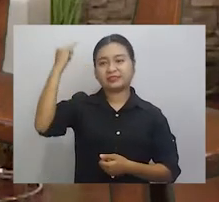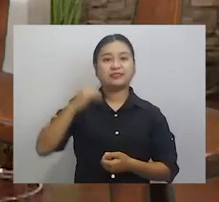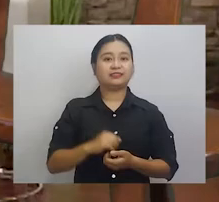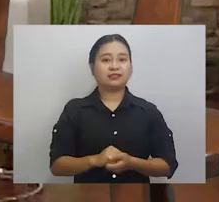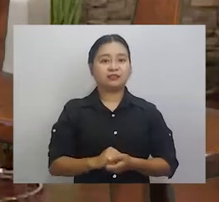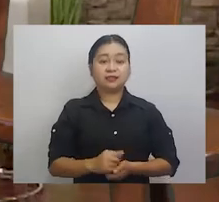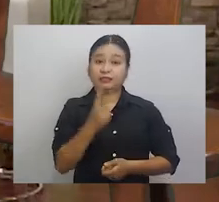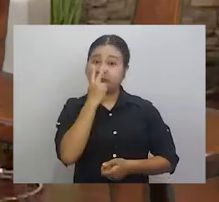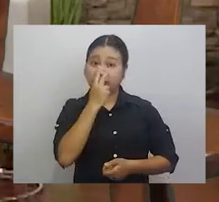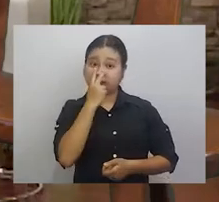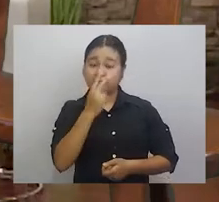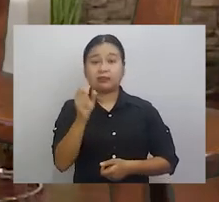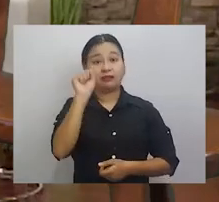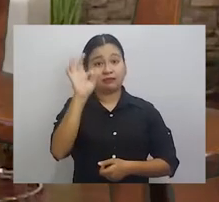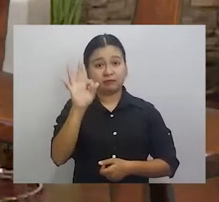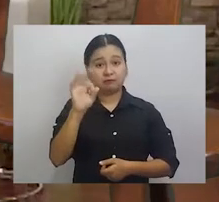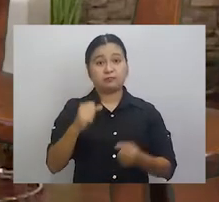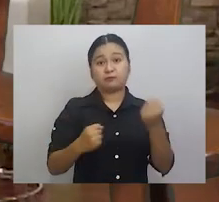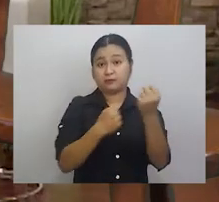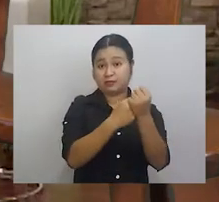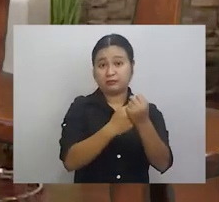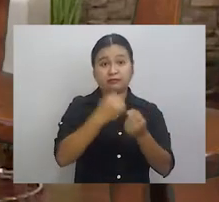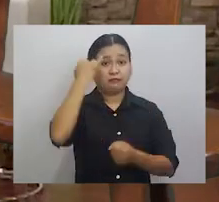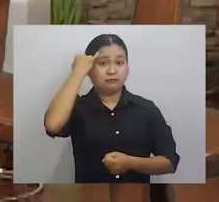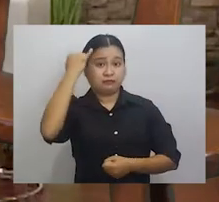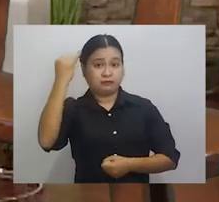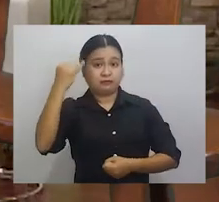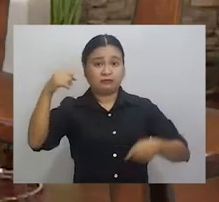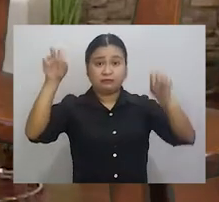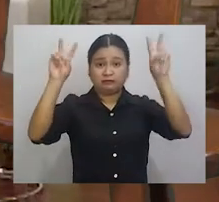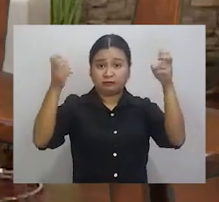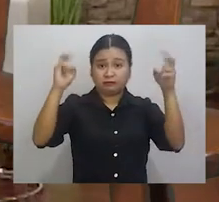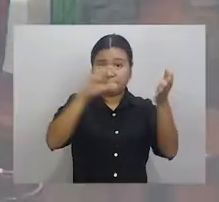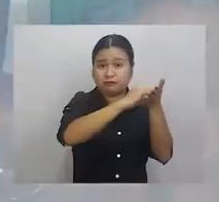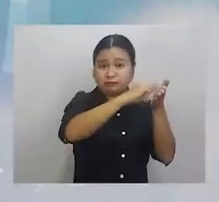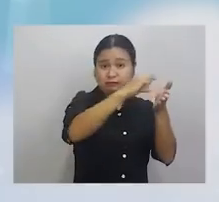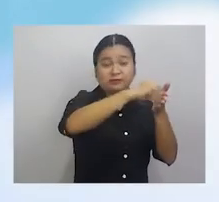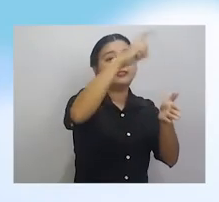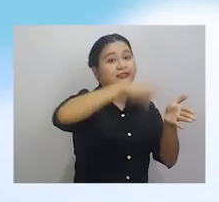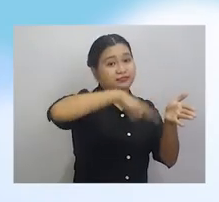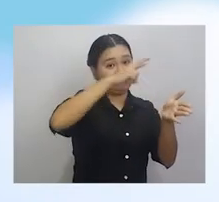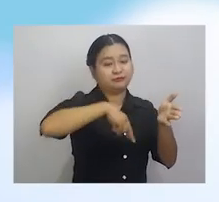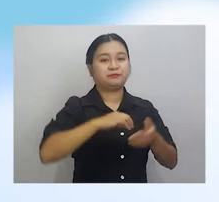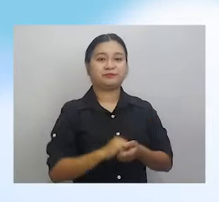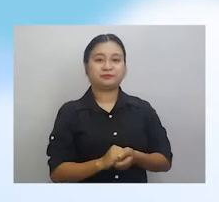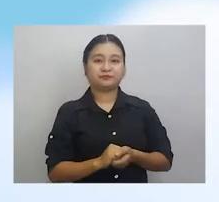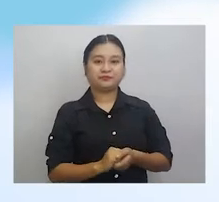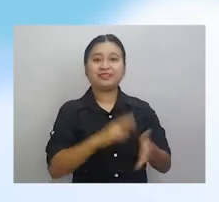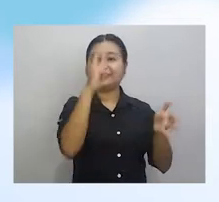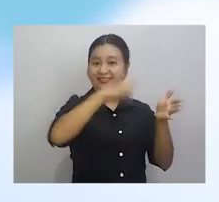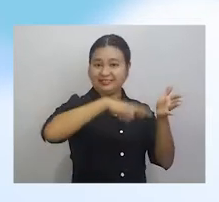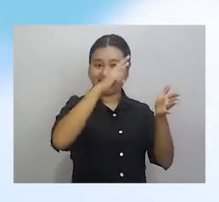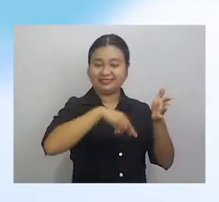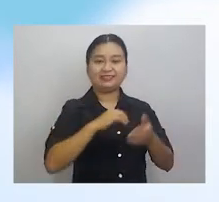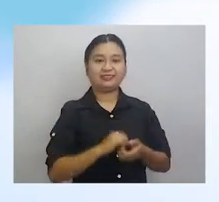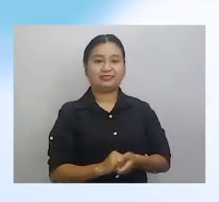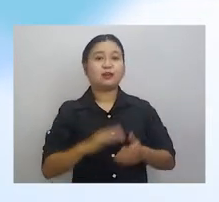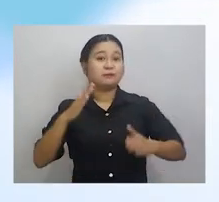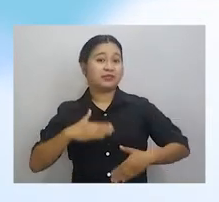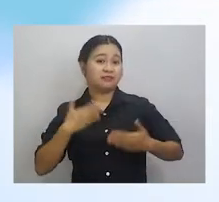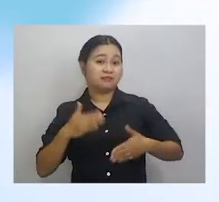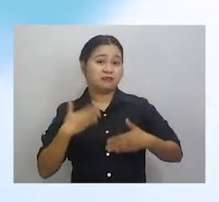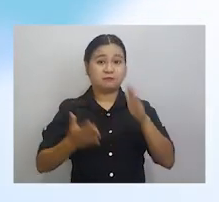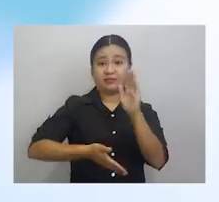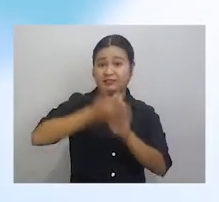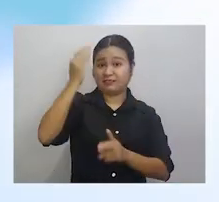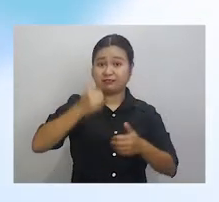ay sumusuporta sa pangunahing kaisipan sa tekstong ating babasahin. Basahin natin. Masaya ang